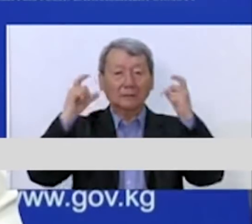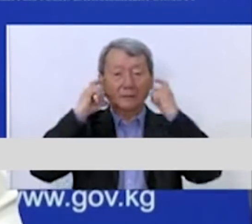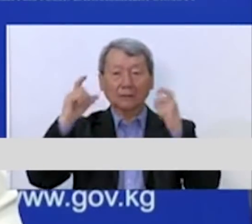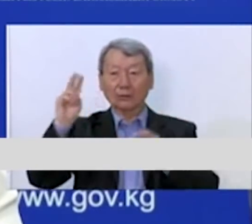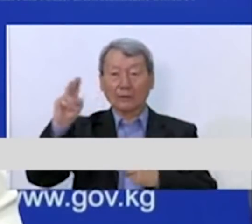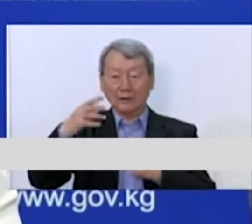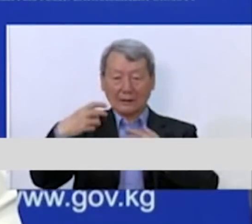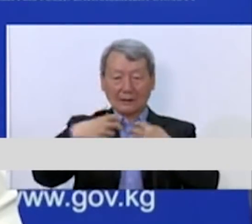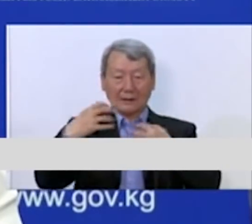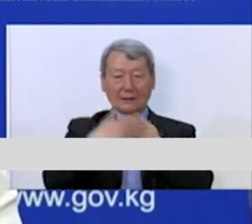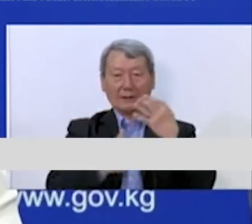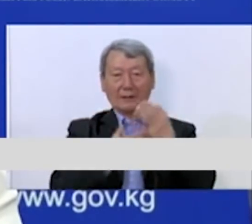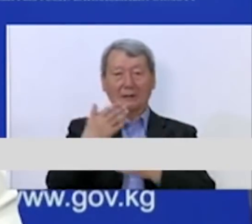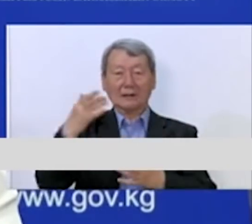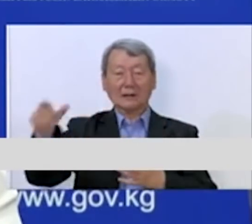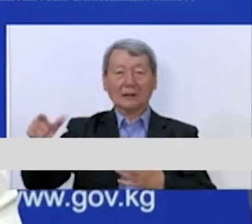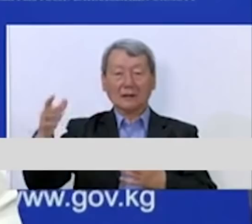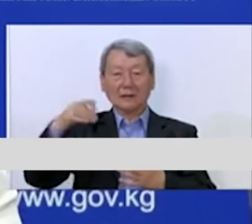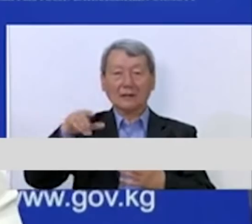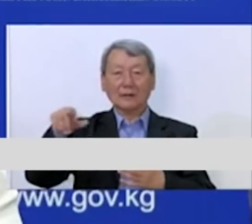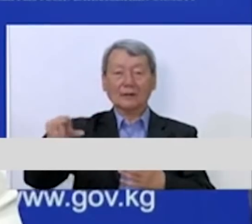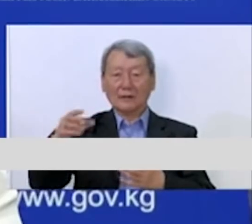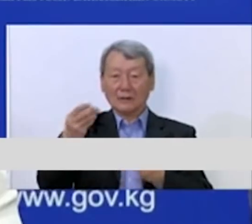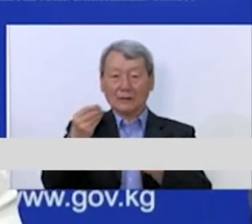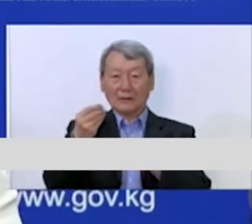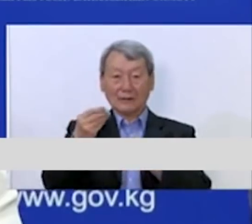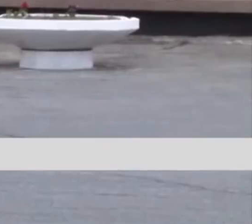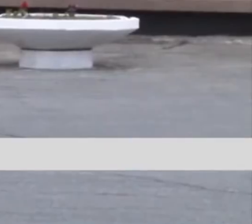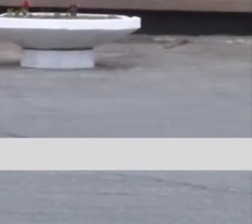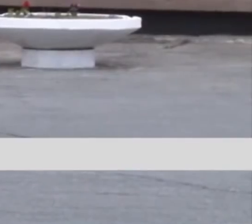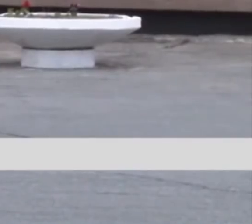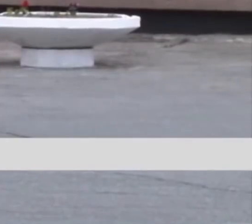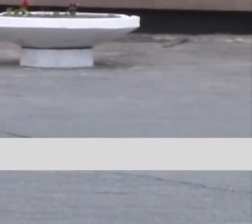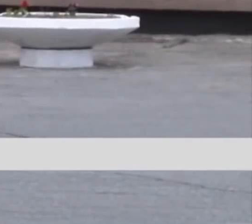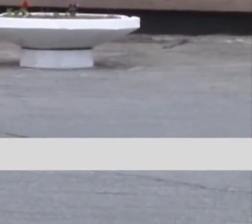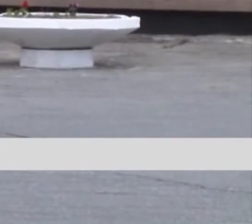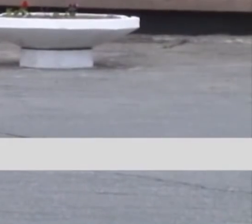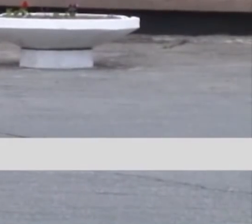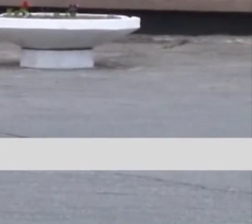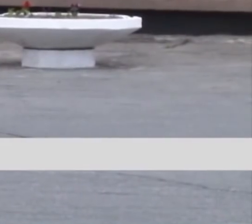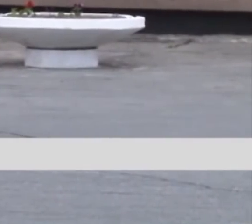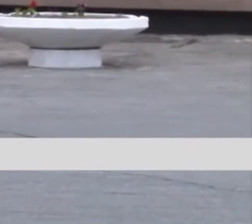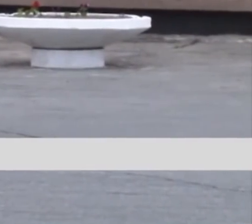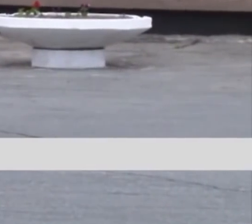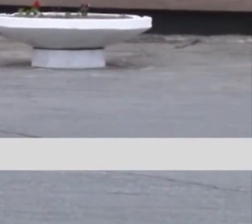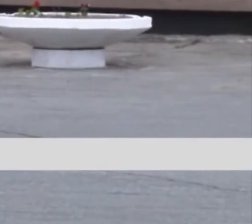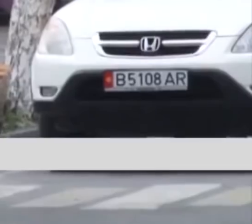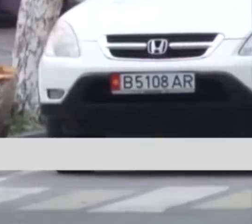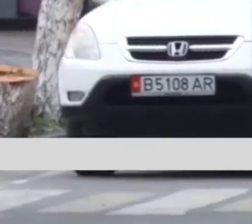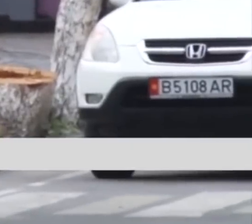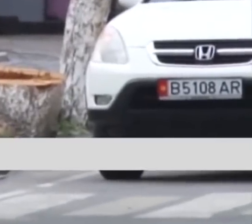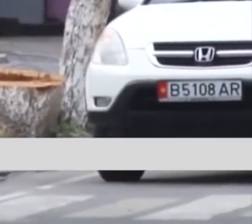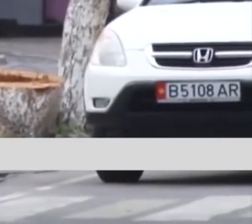и перчаток при использовании денежных купюр. Жакынкы арада калкты социалдык чакта мобилдештирүү